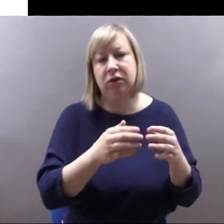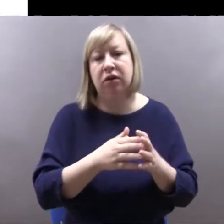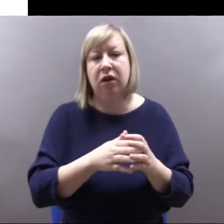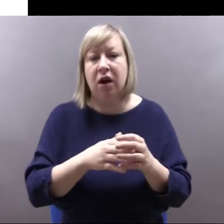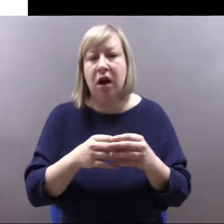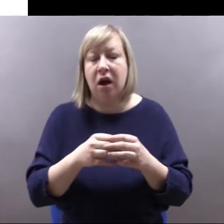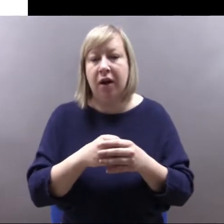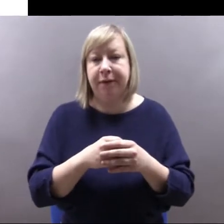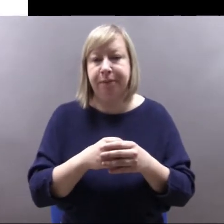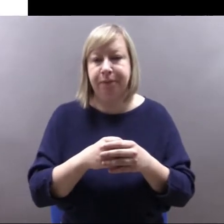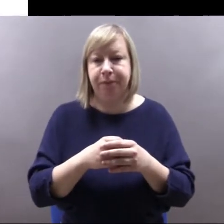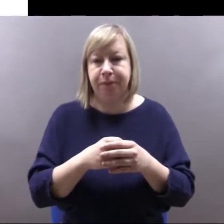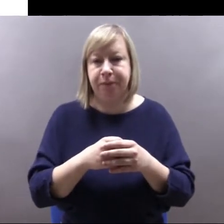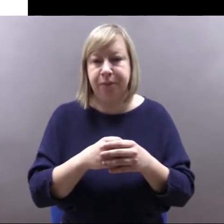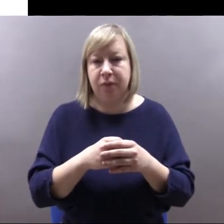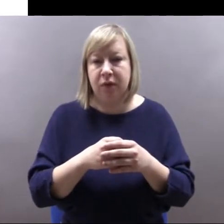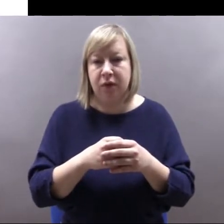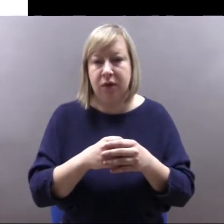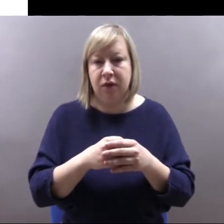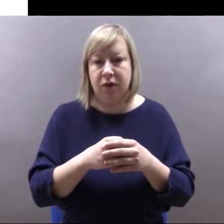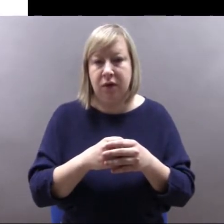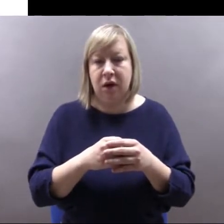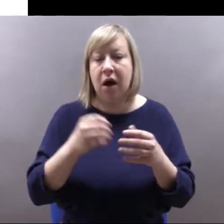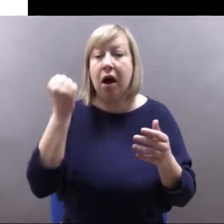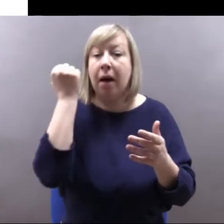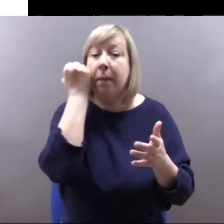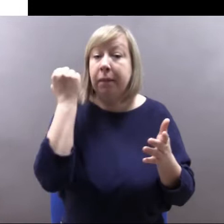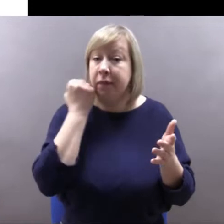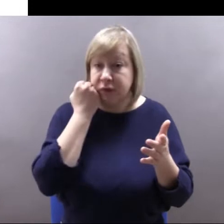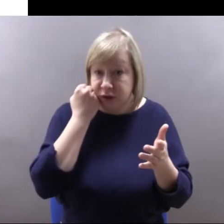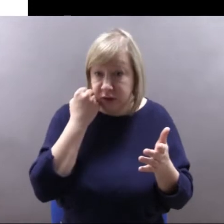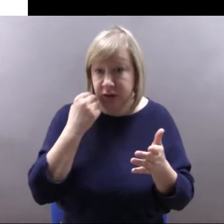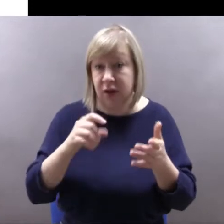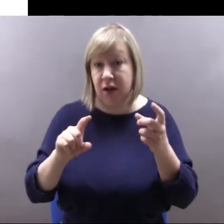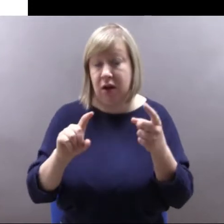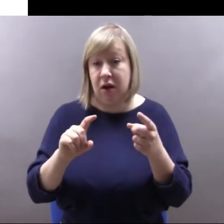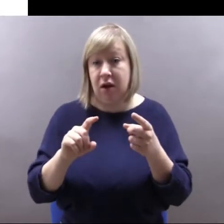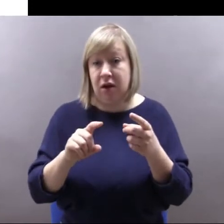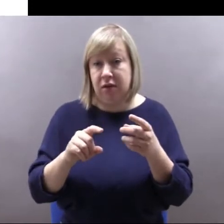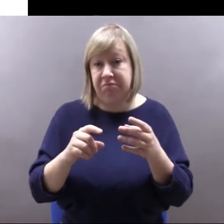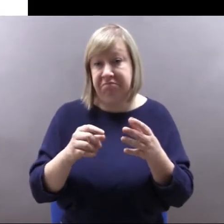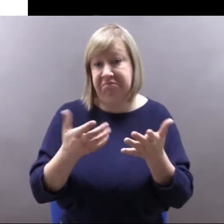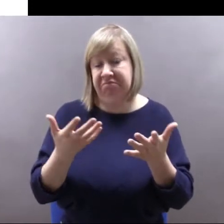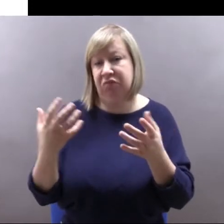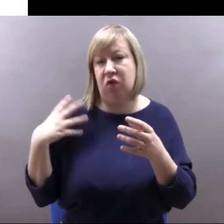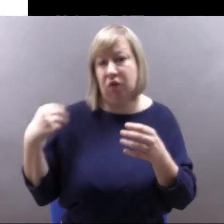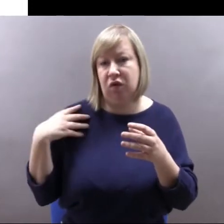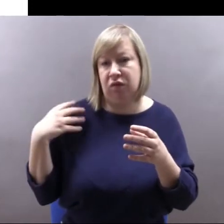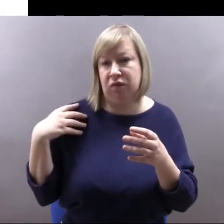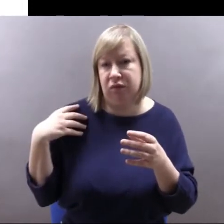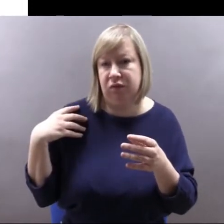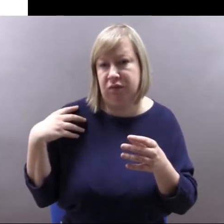wtedy w ramach odbudowy Starego Miasta wydawały się mniej istotne